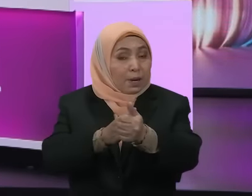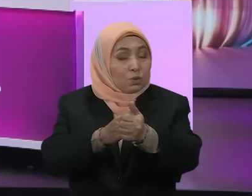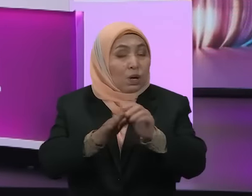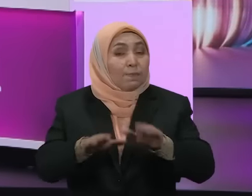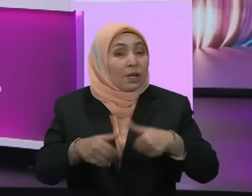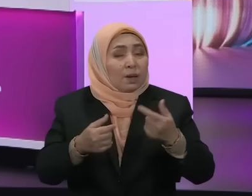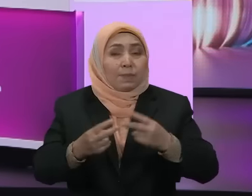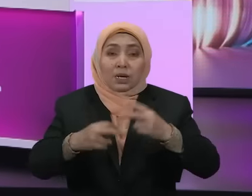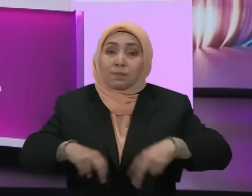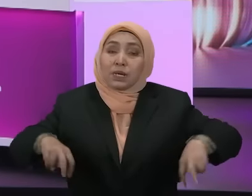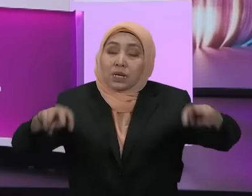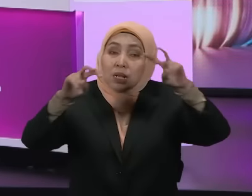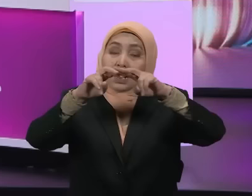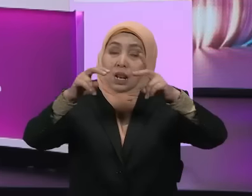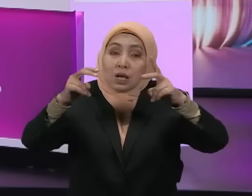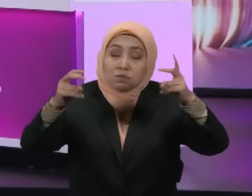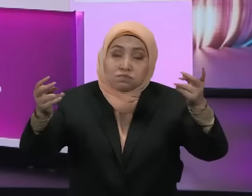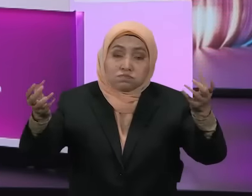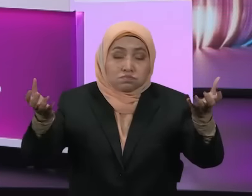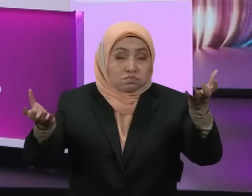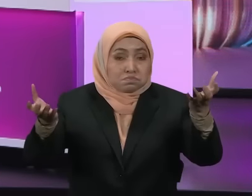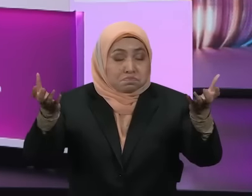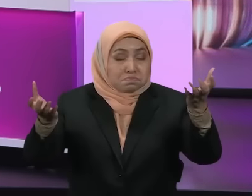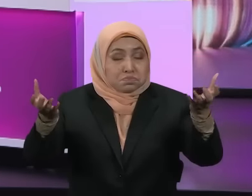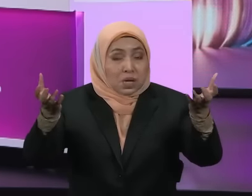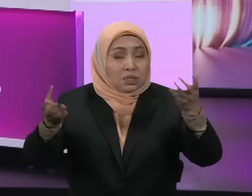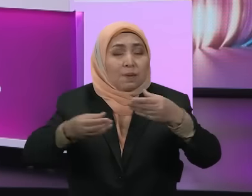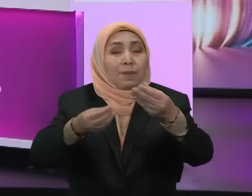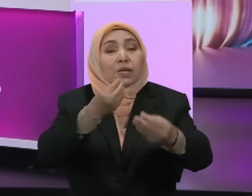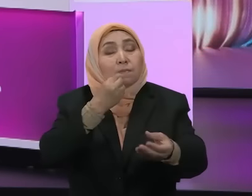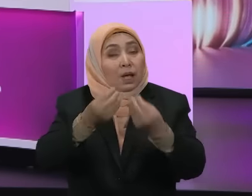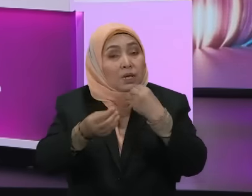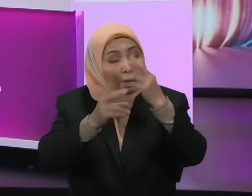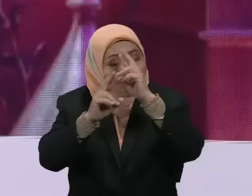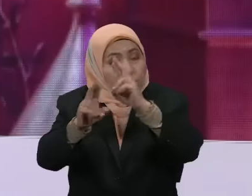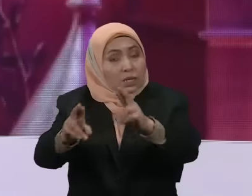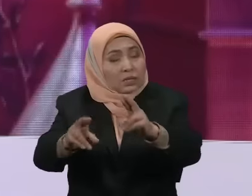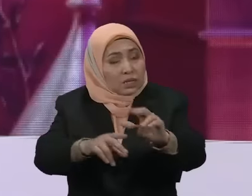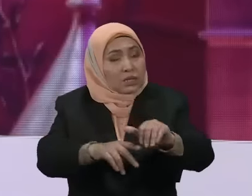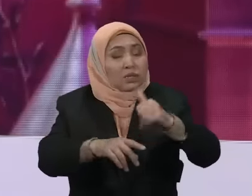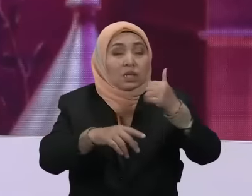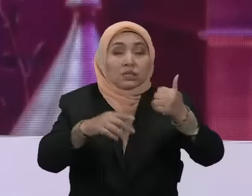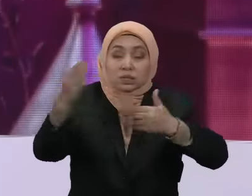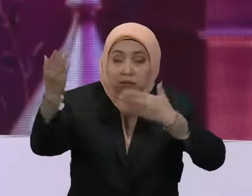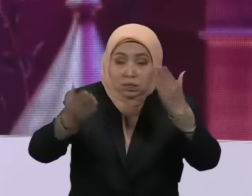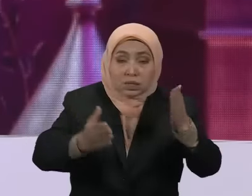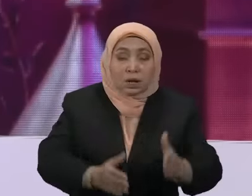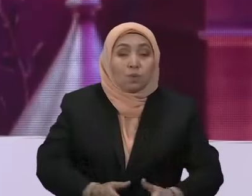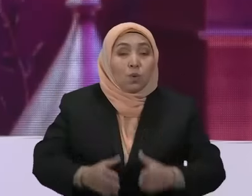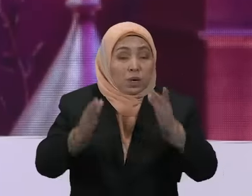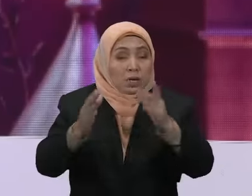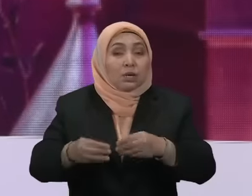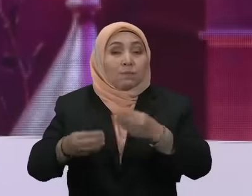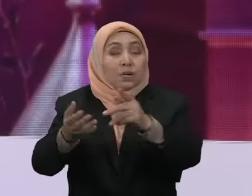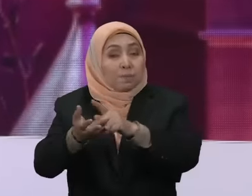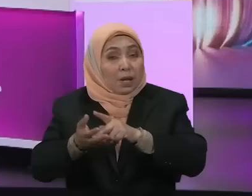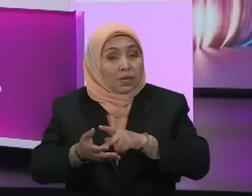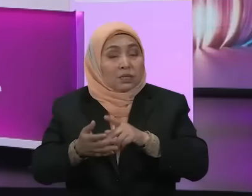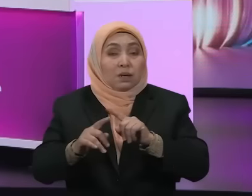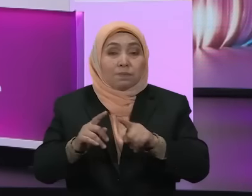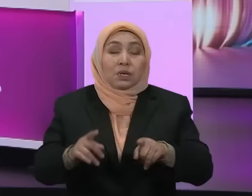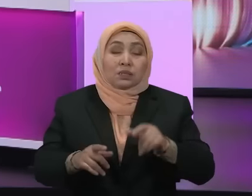bagaimana menilai neraca baik. Pasal orang kata kan beri makan, menghormati tetamu kan orang baik. Sepatutnya orang ini diberi pahala. Allah